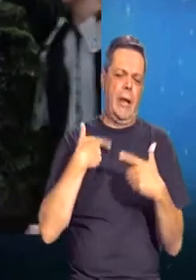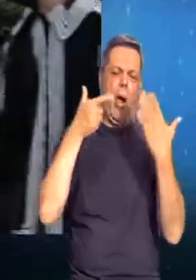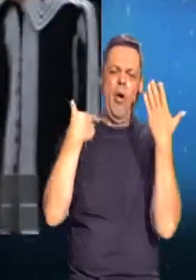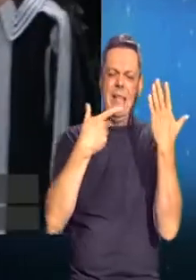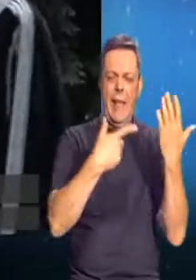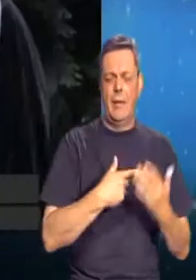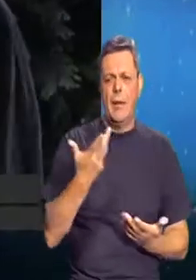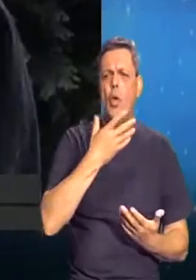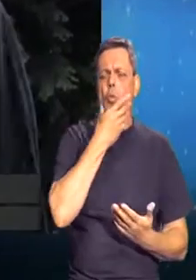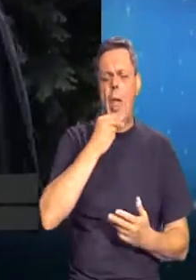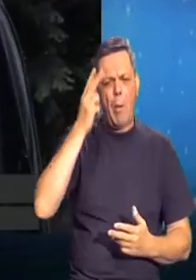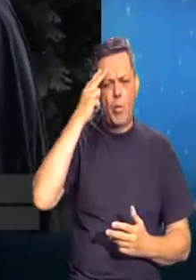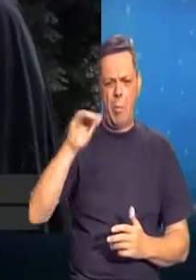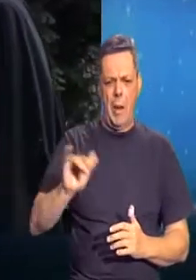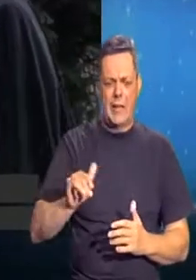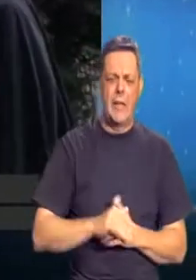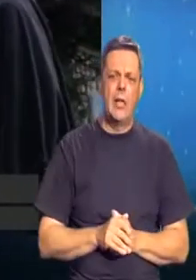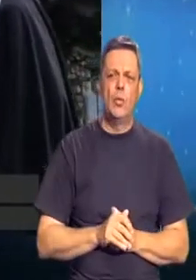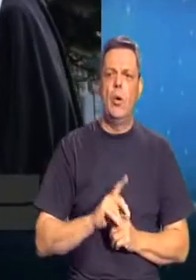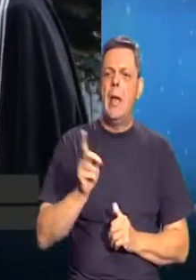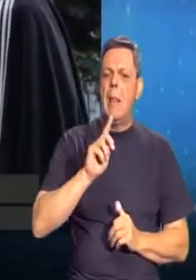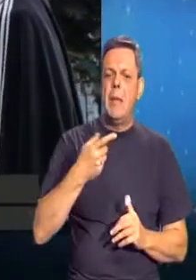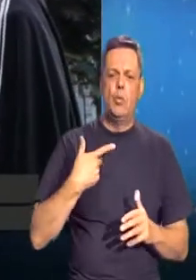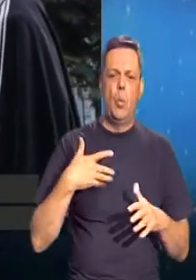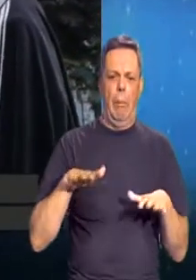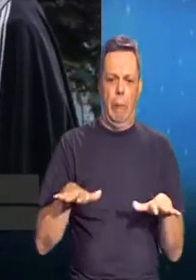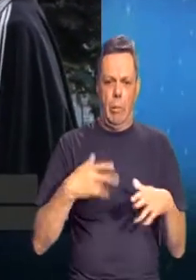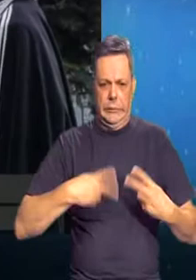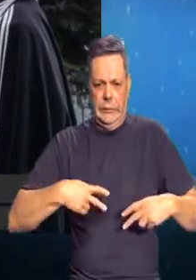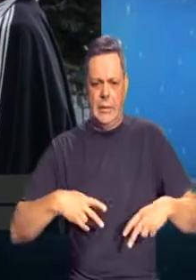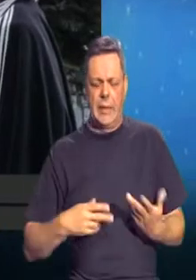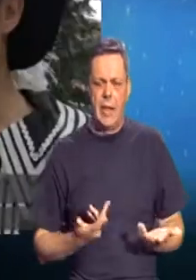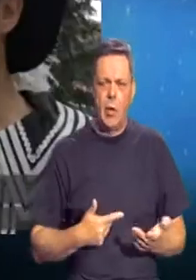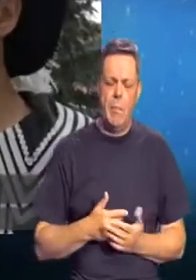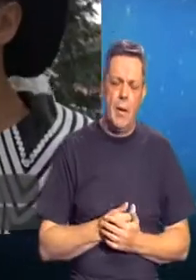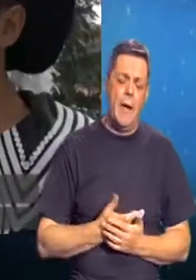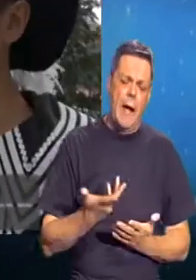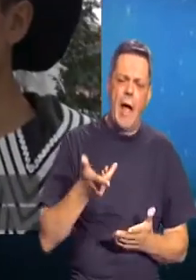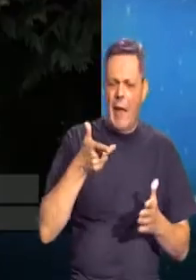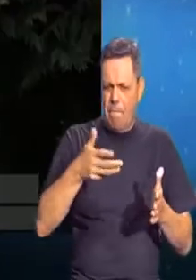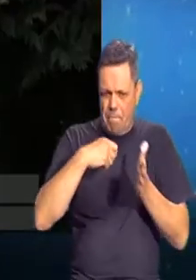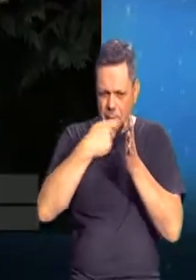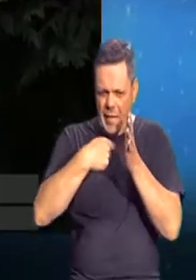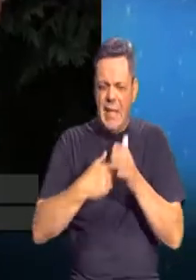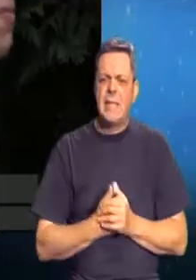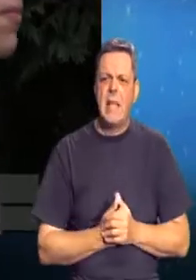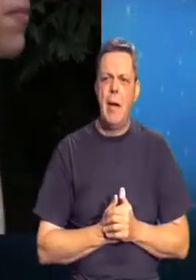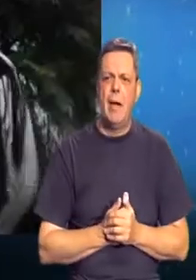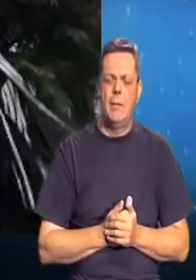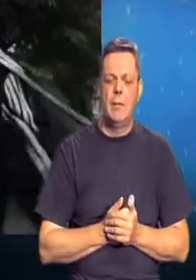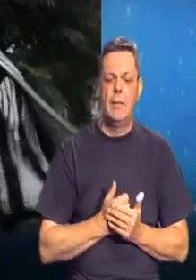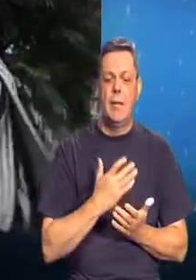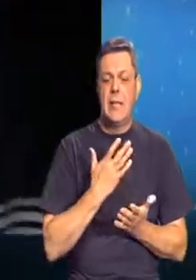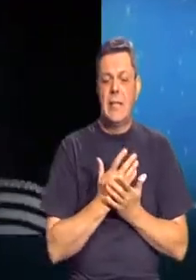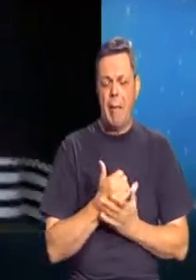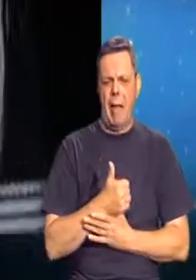su to predivne uspomene za djecu, nisu pod stresom kad u takvom jednom ozračju snimaju.